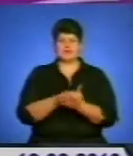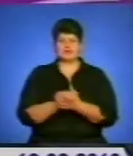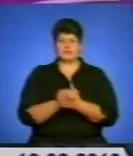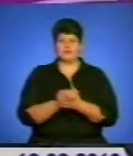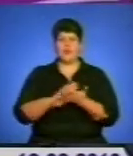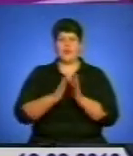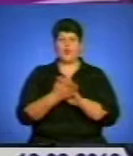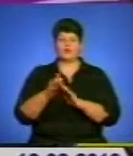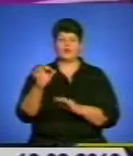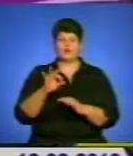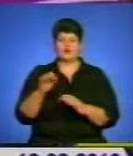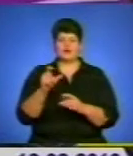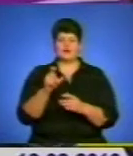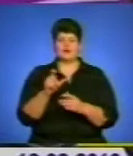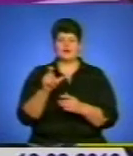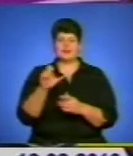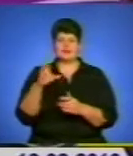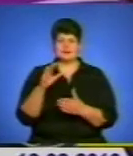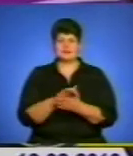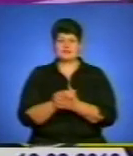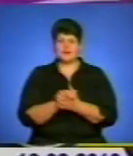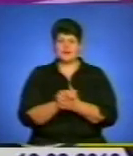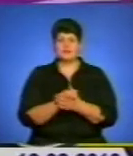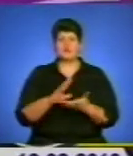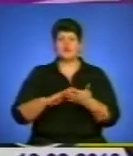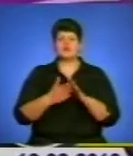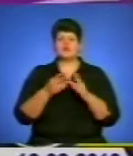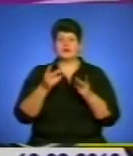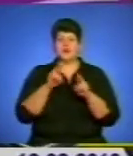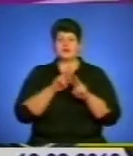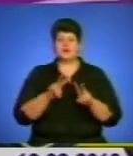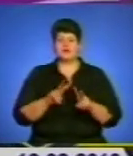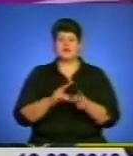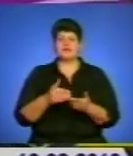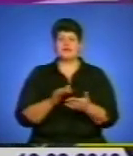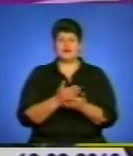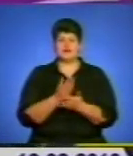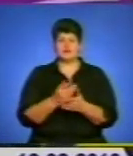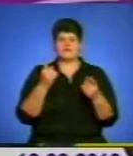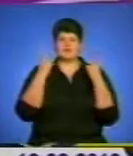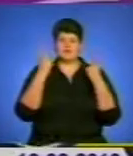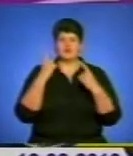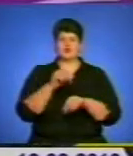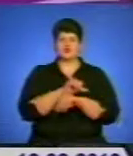ЄС ми розглядаємо саме в якості потужного зовнішнього